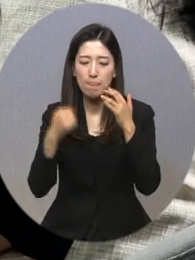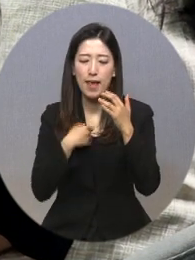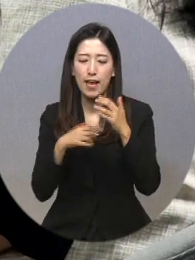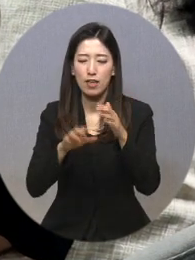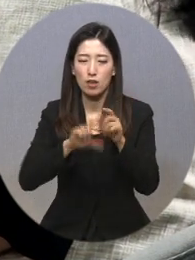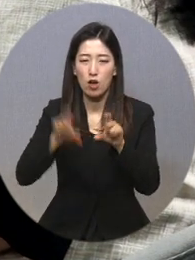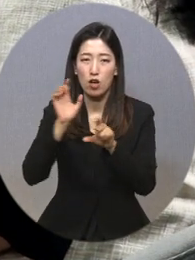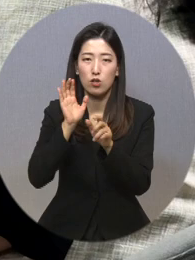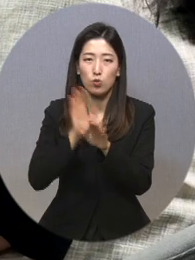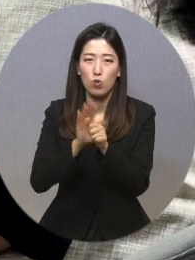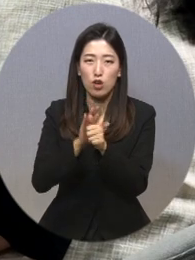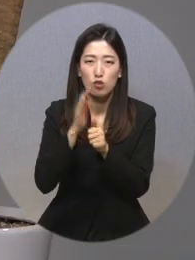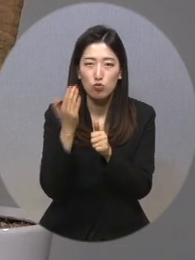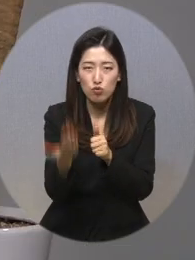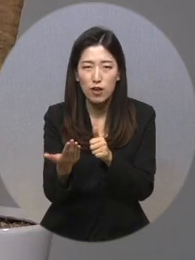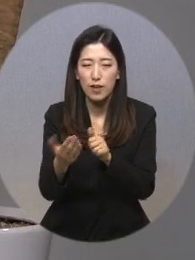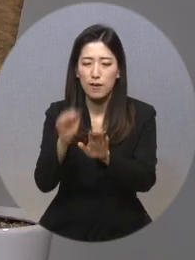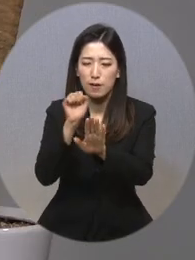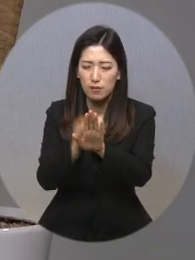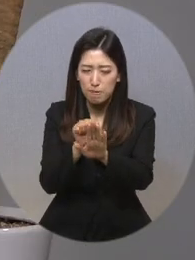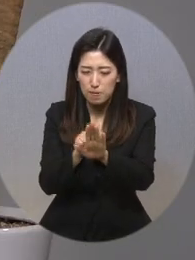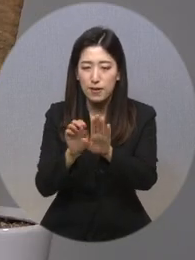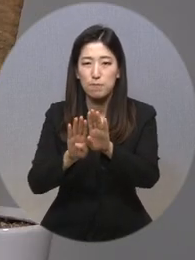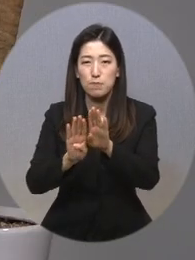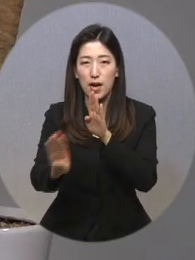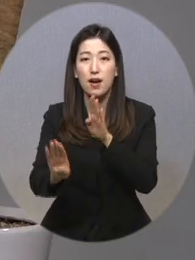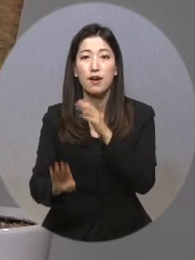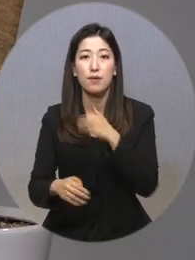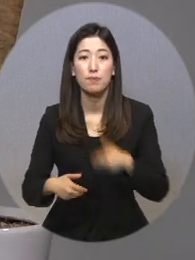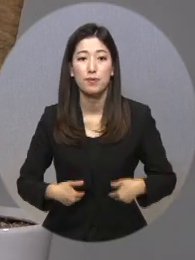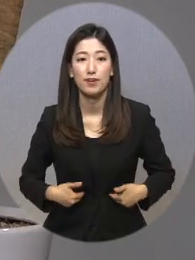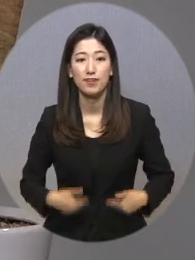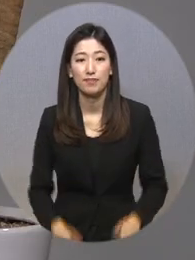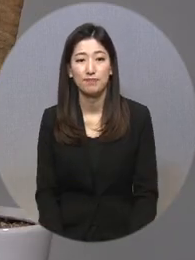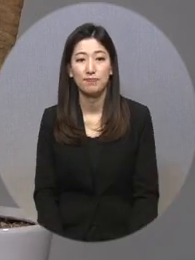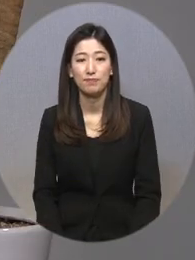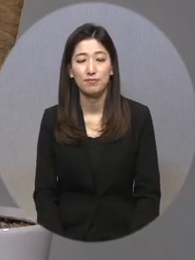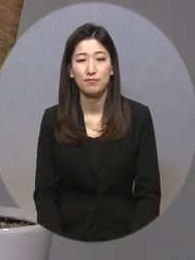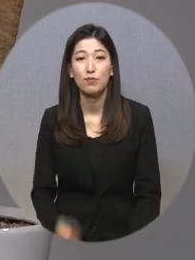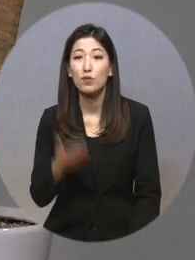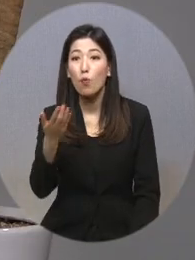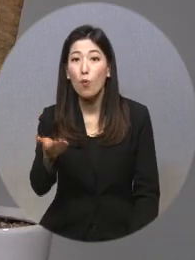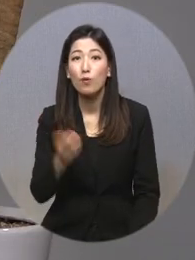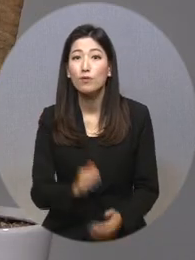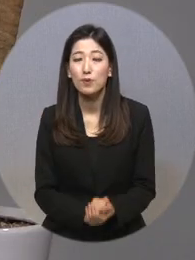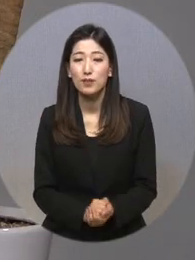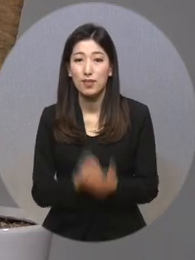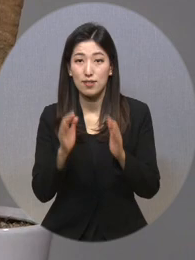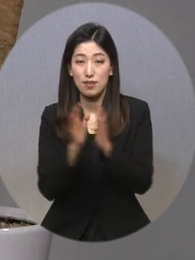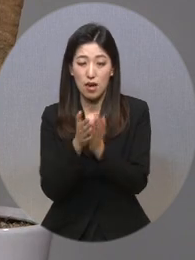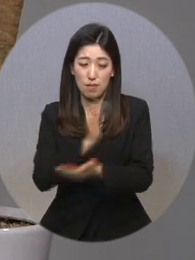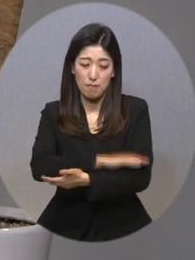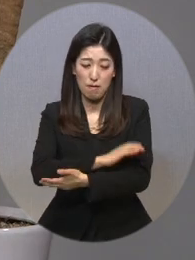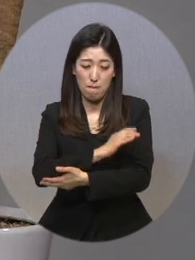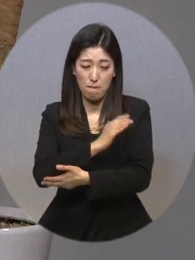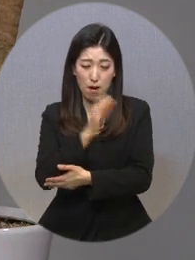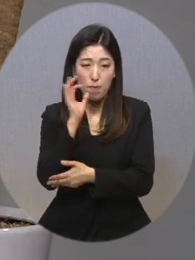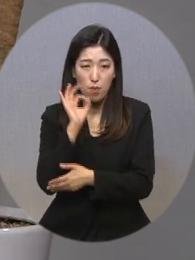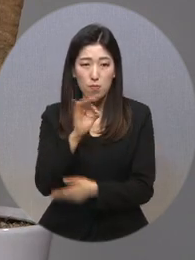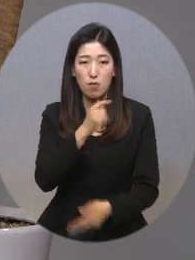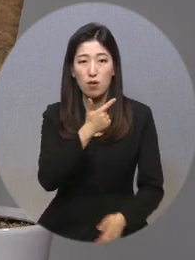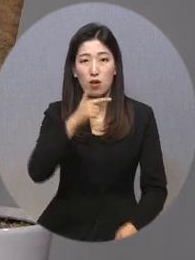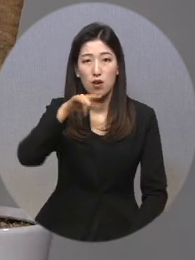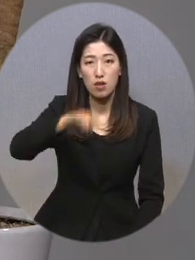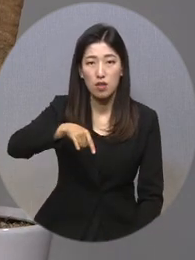출발점이라고 생각합니다. 네, 대표님의 책 넥스트 시티를 보면 내용의 절반 이상이 도시의 복지에